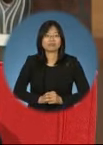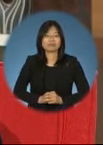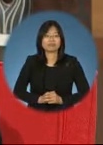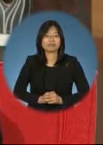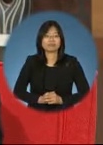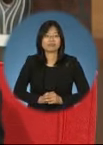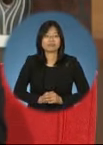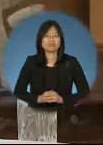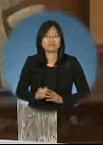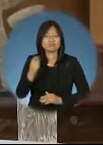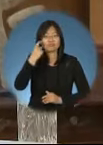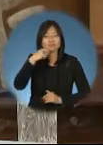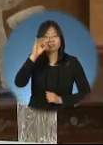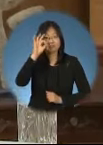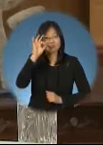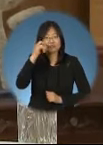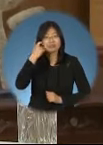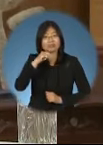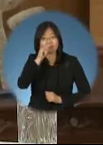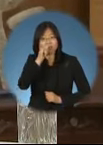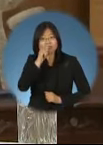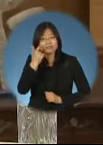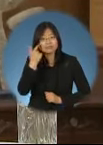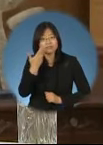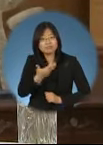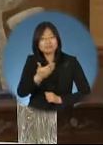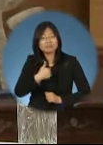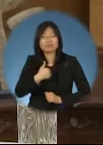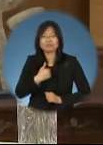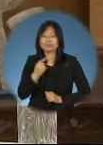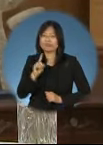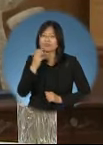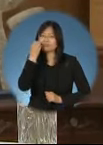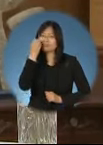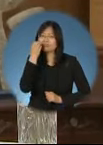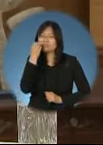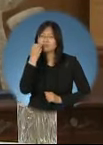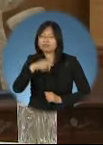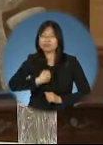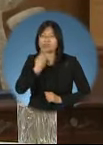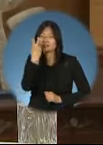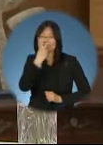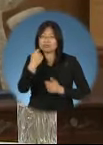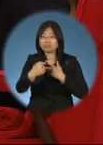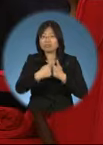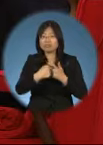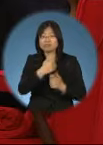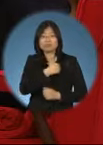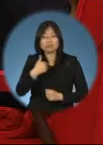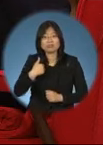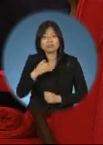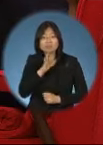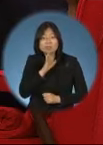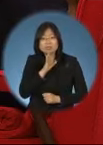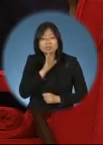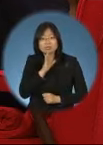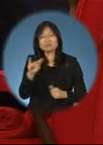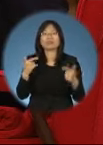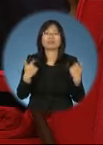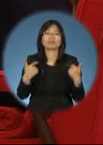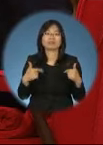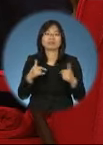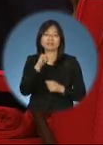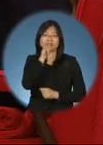딱 이렇게 느껴보시면 느껴지세요? 아, 어디가 좀 이상이 있구나. 예, 그래서 자가 진단이 딱 되세요? 예, 그럼요. 오. 항상